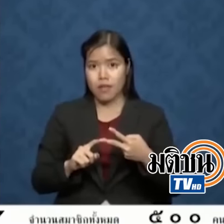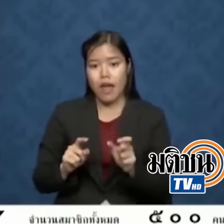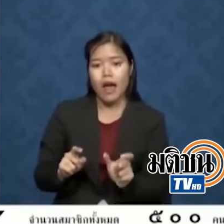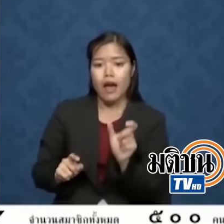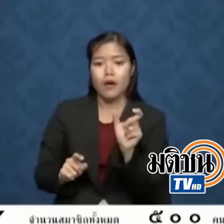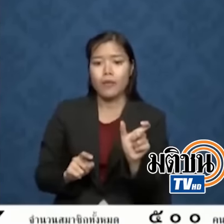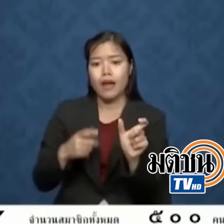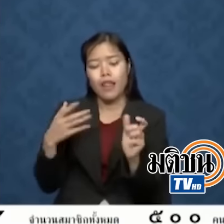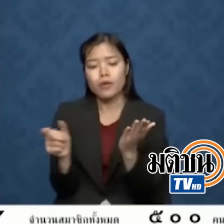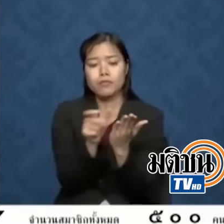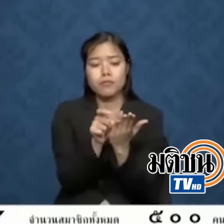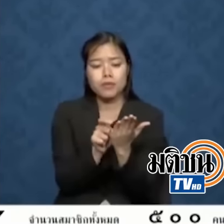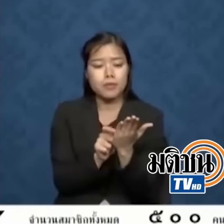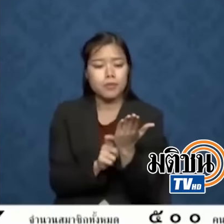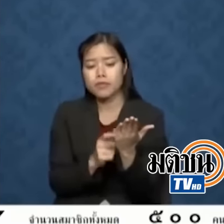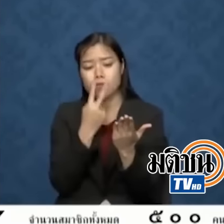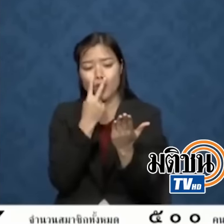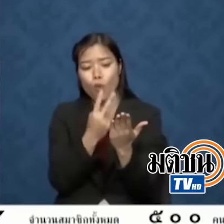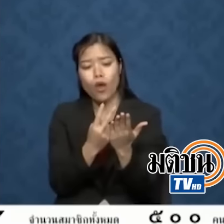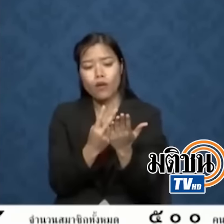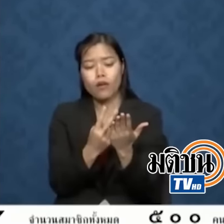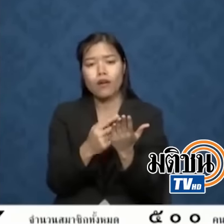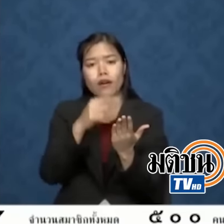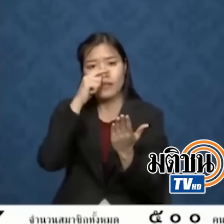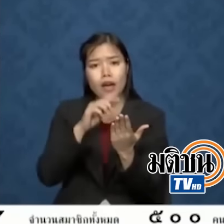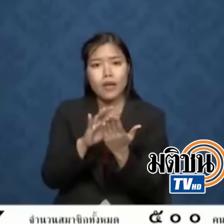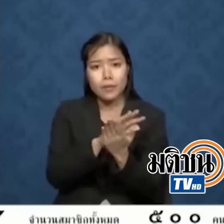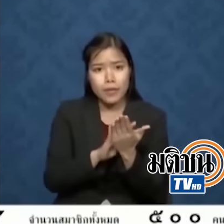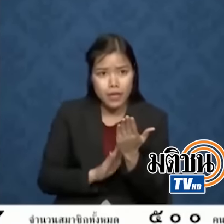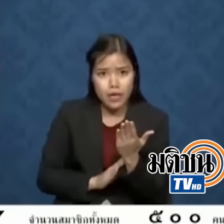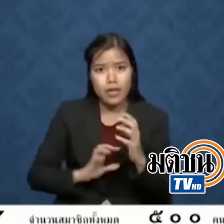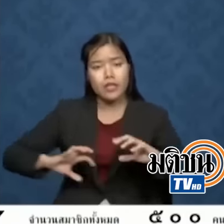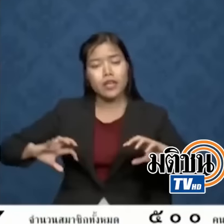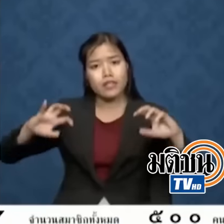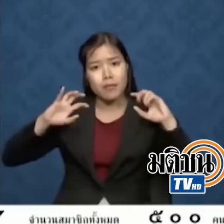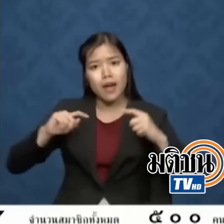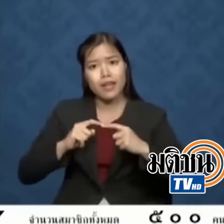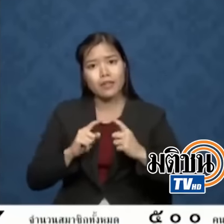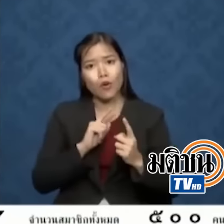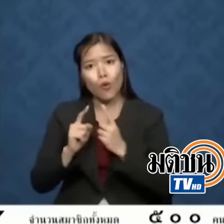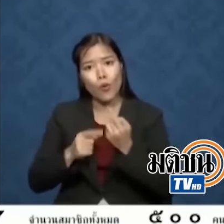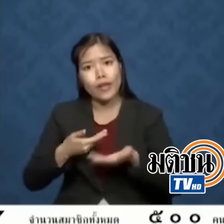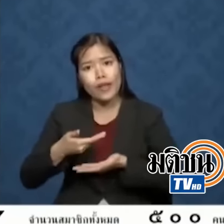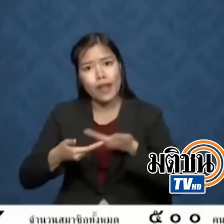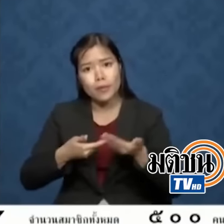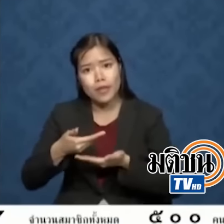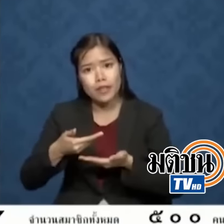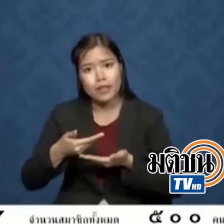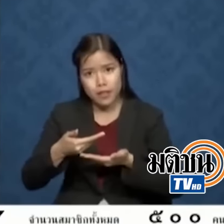ไม่สะท้อนถึงความสามารถของไทยหรือของรัฐบาลในการเจรจาลดภาษีสินค้าที่เรามีโอกาสที่จะส่ง